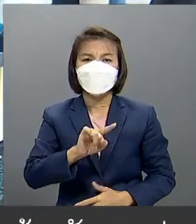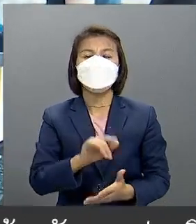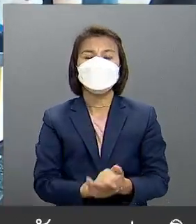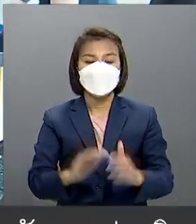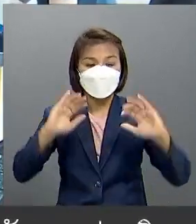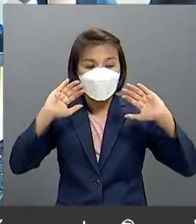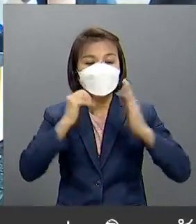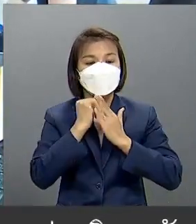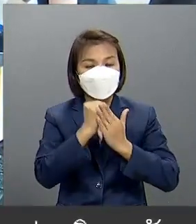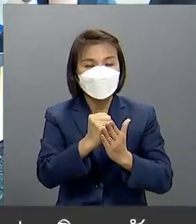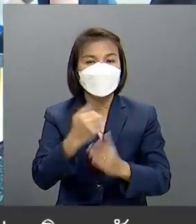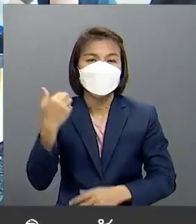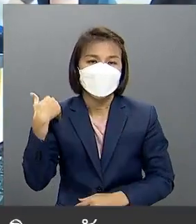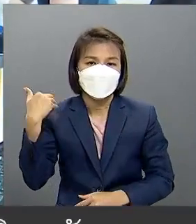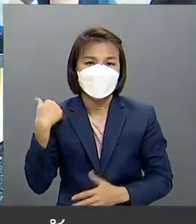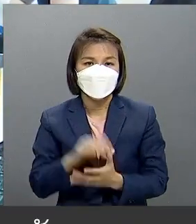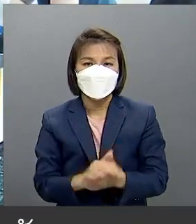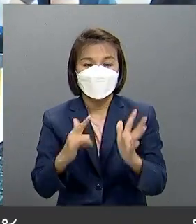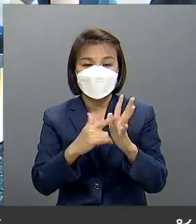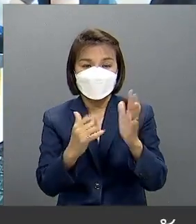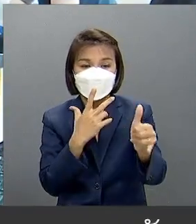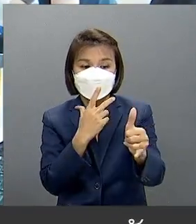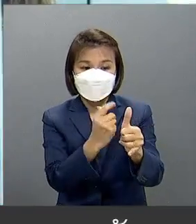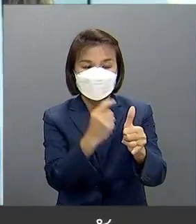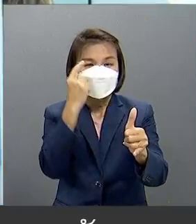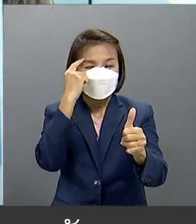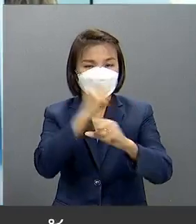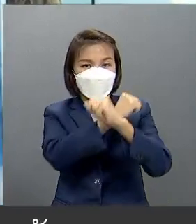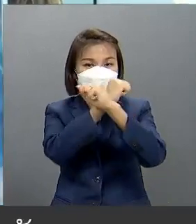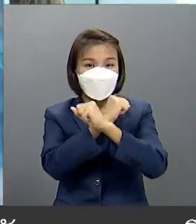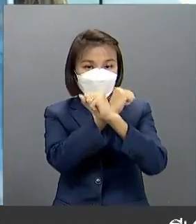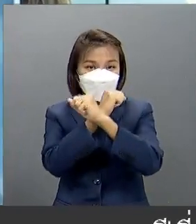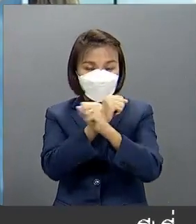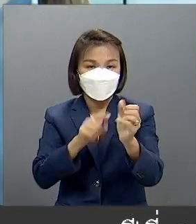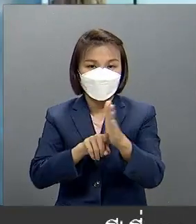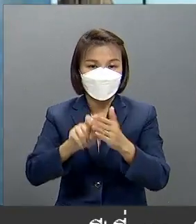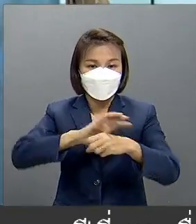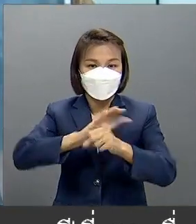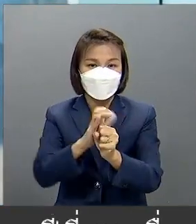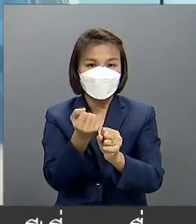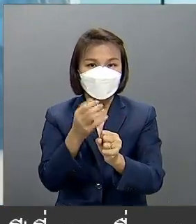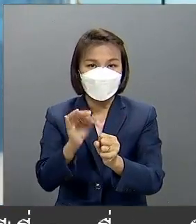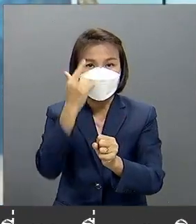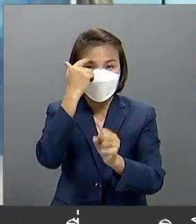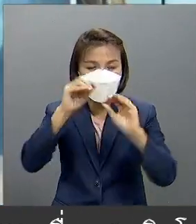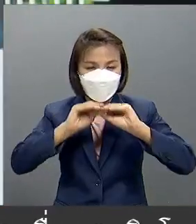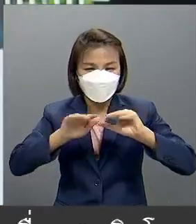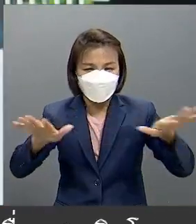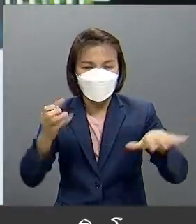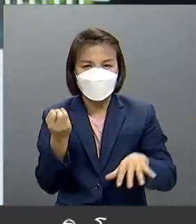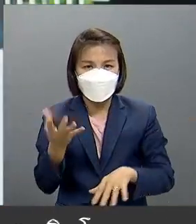และก็วัคซีนเป็นสิ่งเดียวที่จะสามารถป้องกันโรคโควิด-19 ได้ในช่วงที่มีการแพร่ระบาดสูงแบบนี้ค่ะ